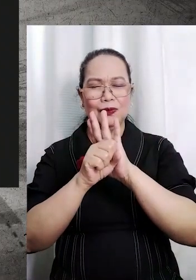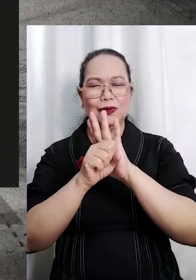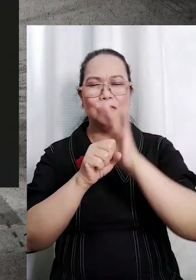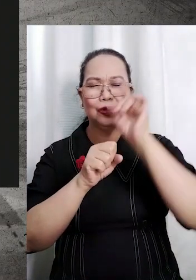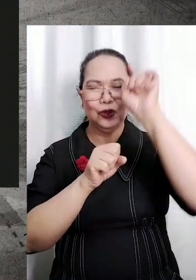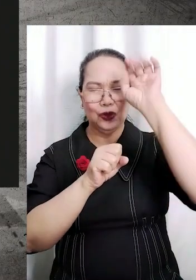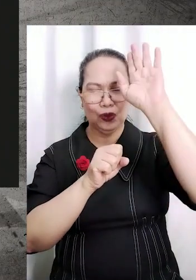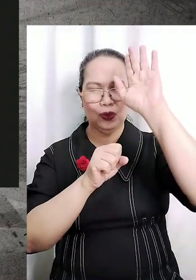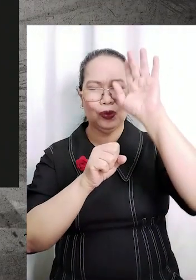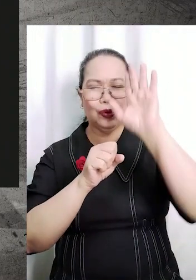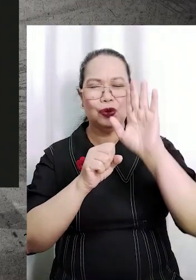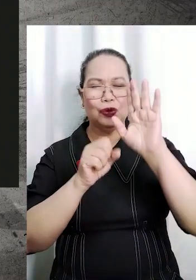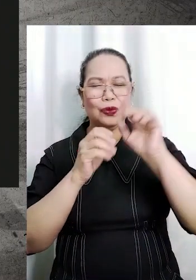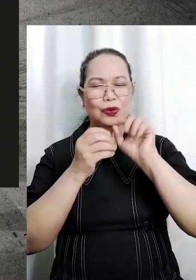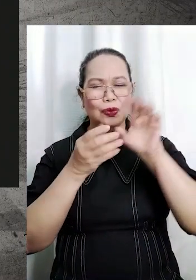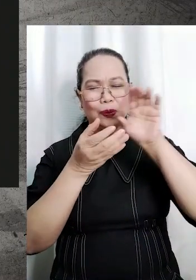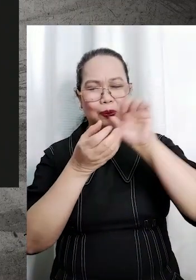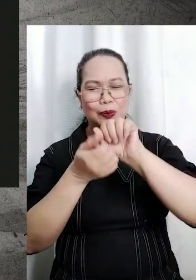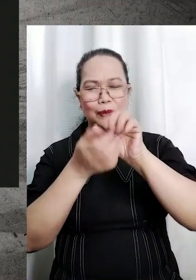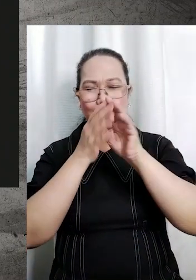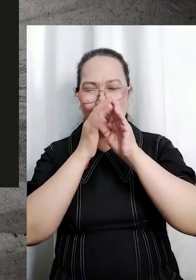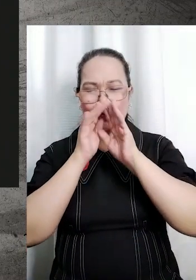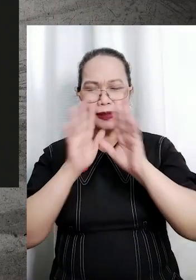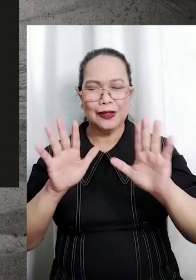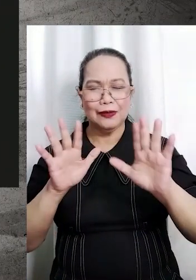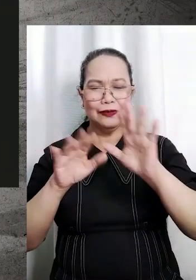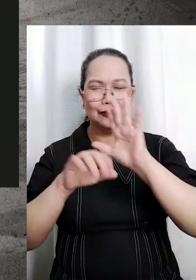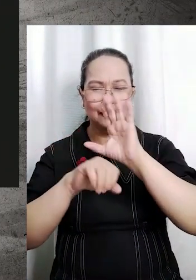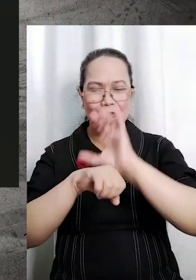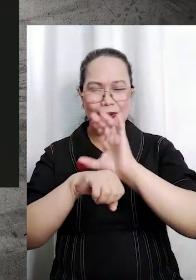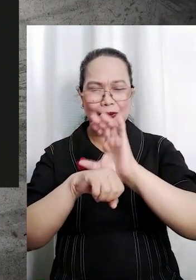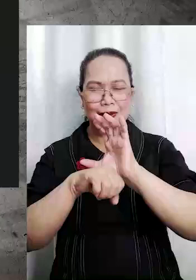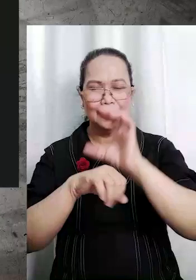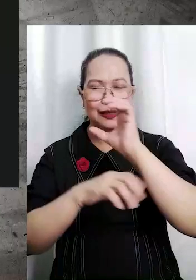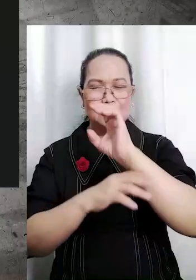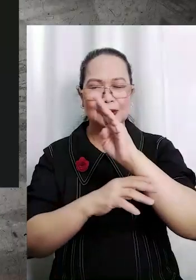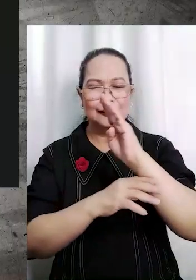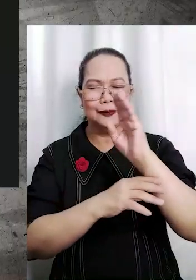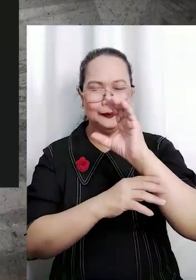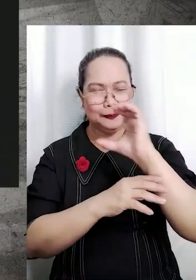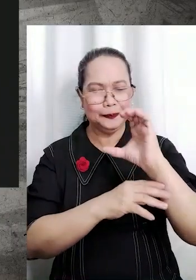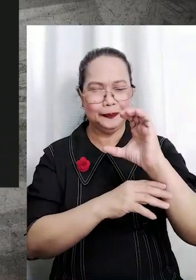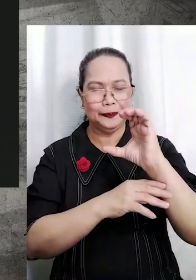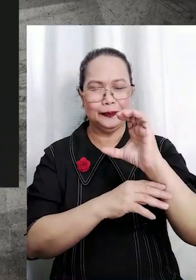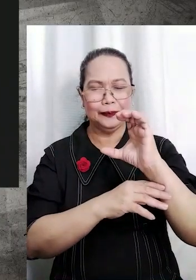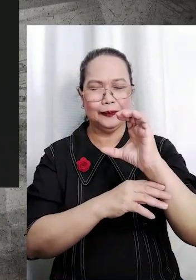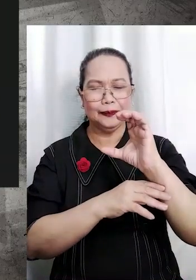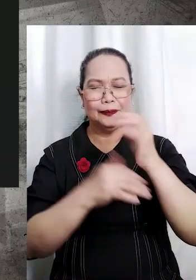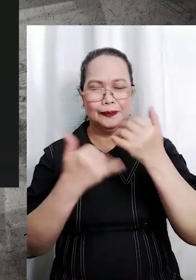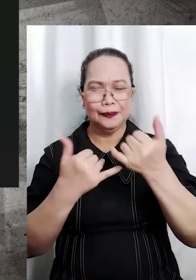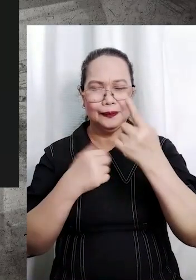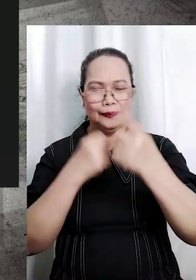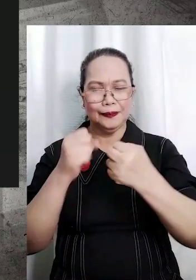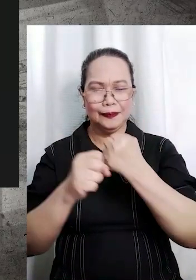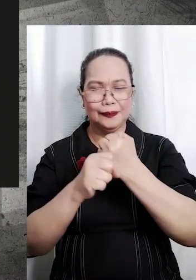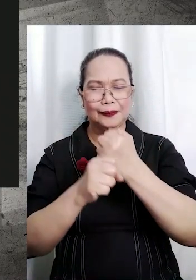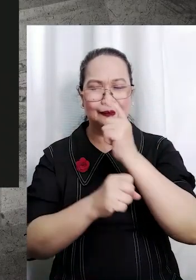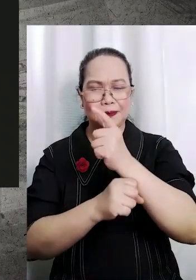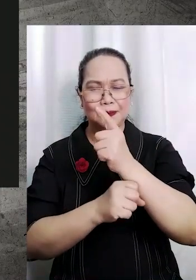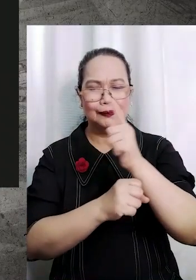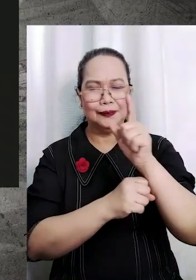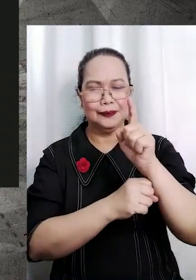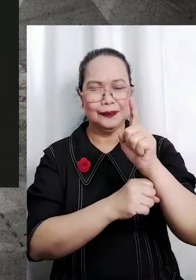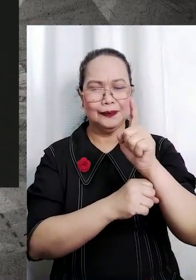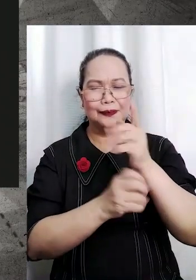fullest measure of your intended blessing for your church at Capital City Baptist Church this